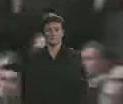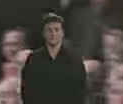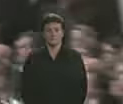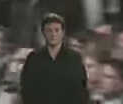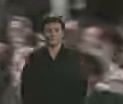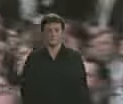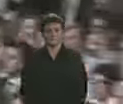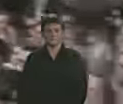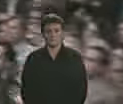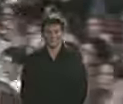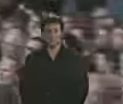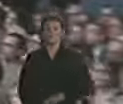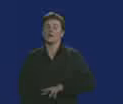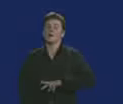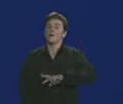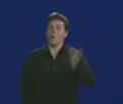Et puis nous allons faire